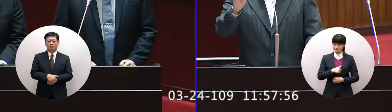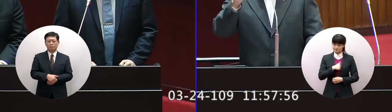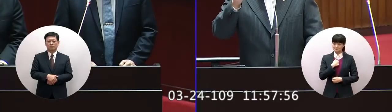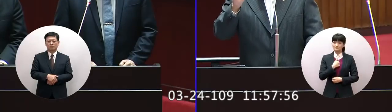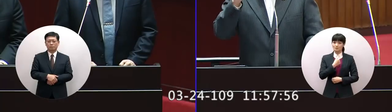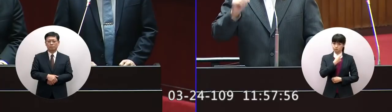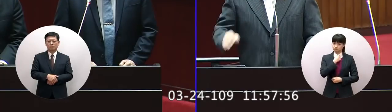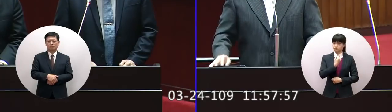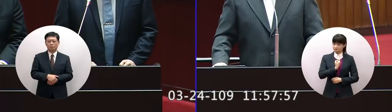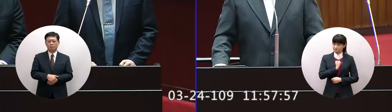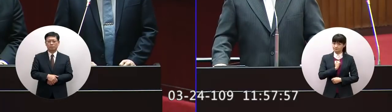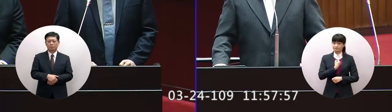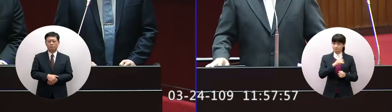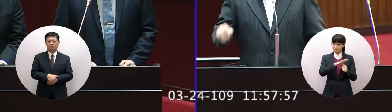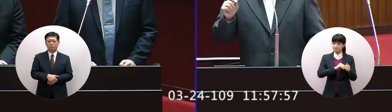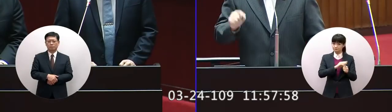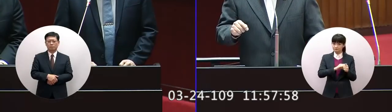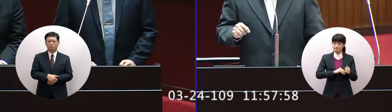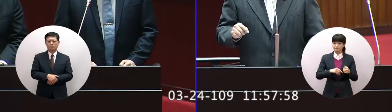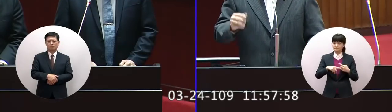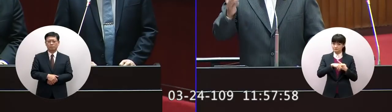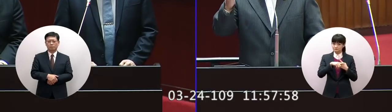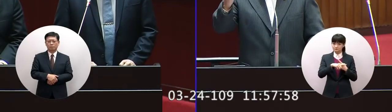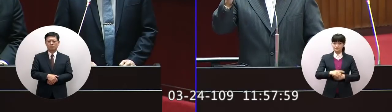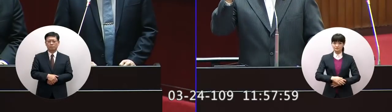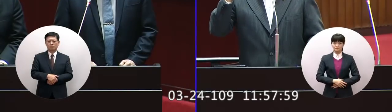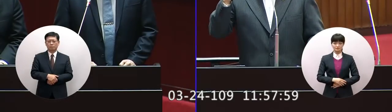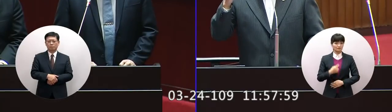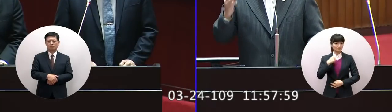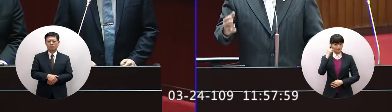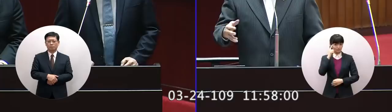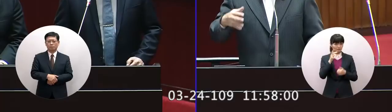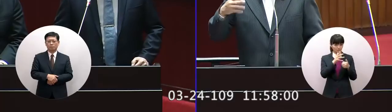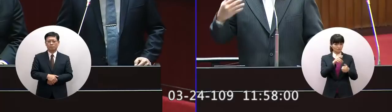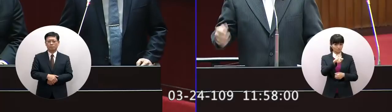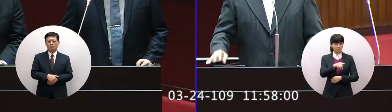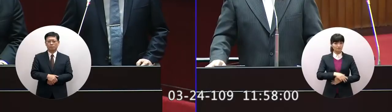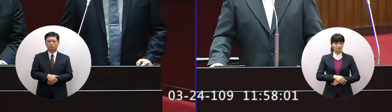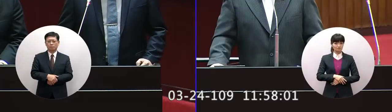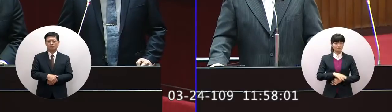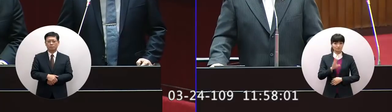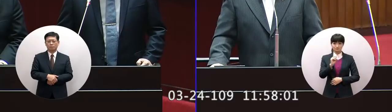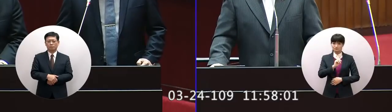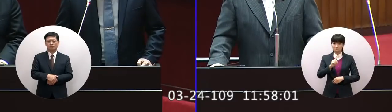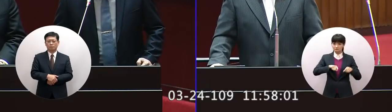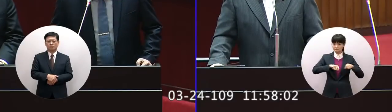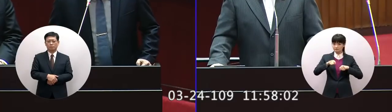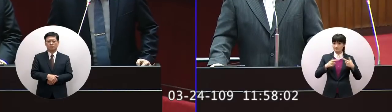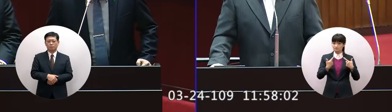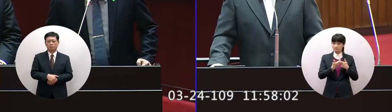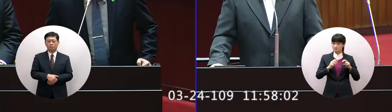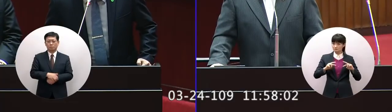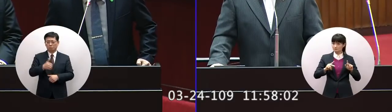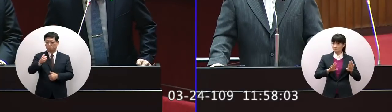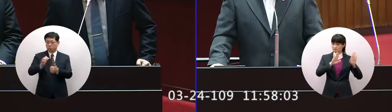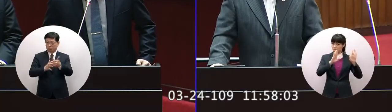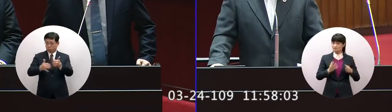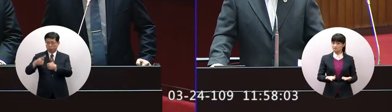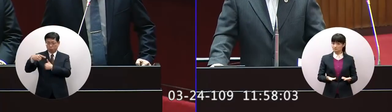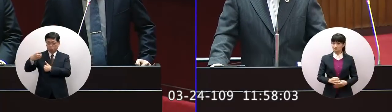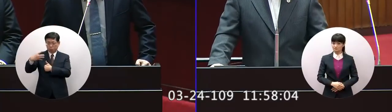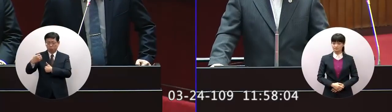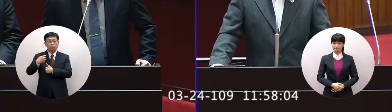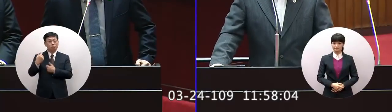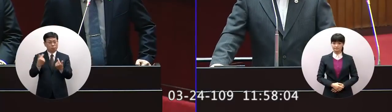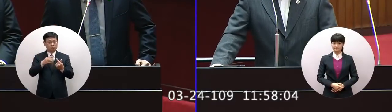务实的来探讨。我想这一部分，请问国防部有没有精进的措施？ 谢谢委员的指